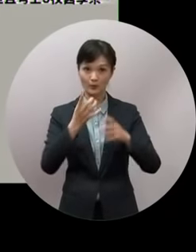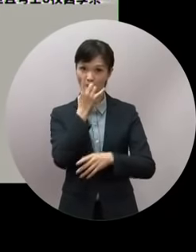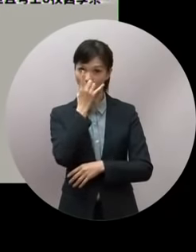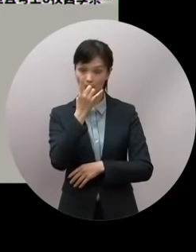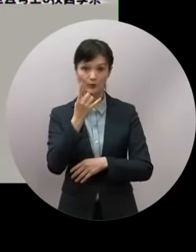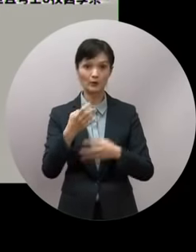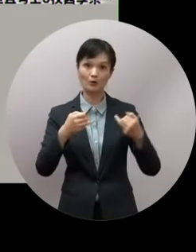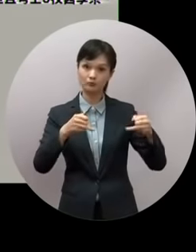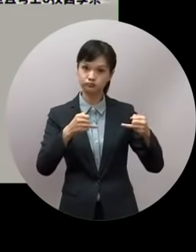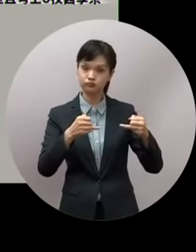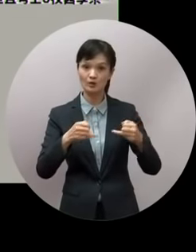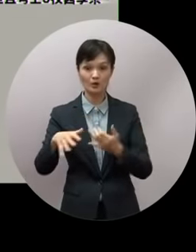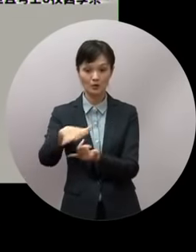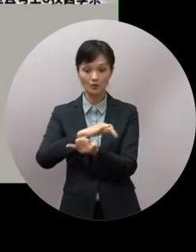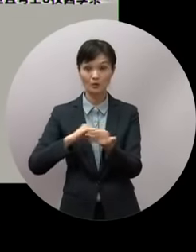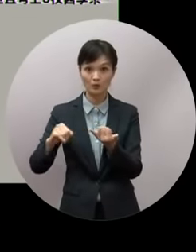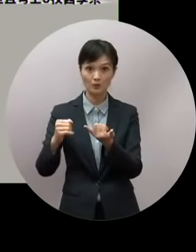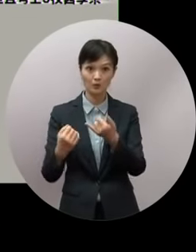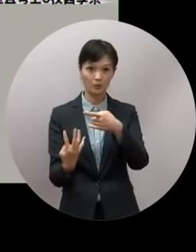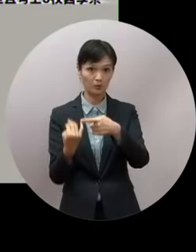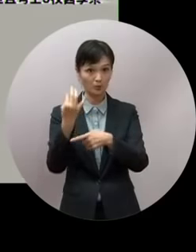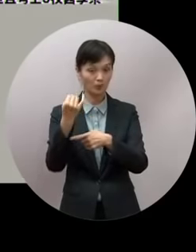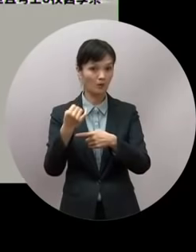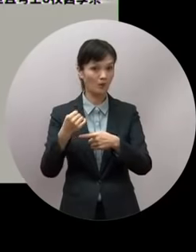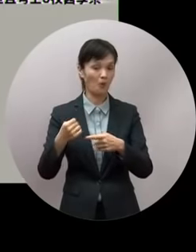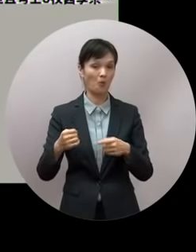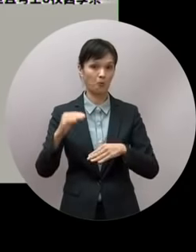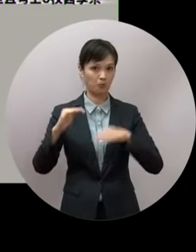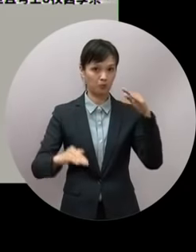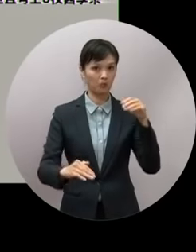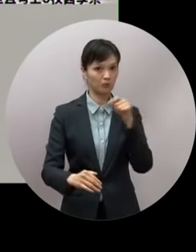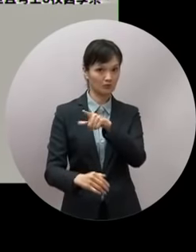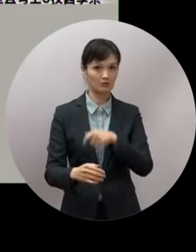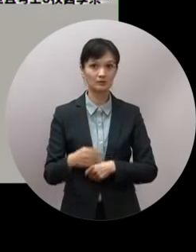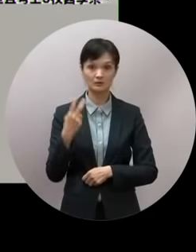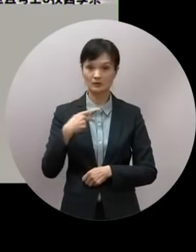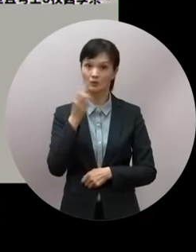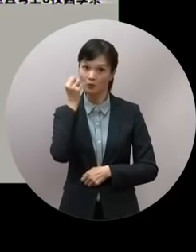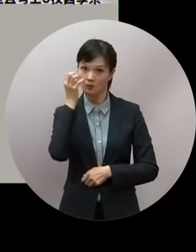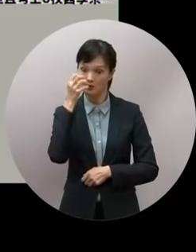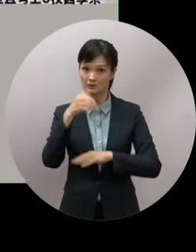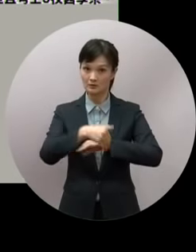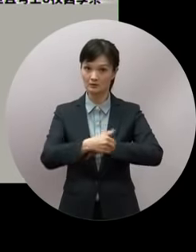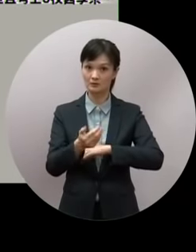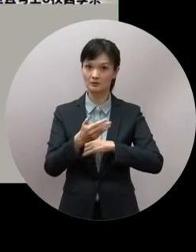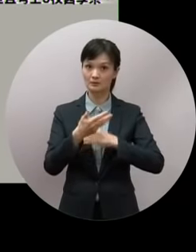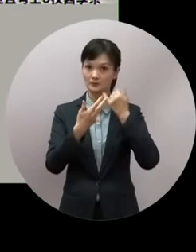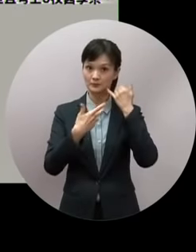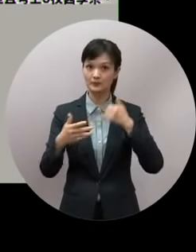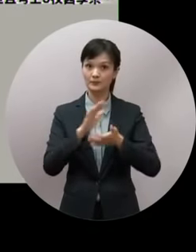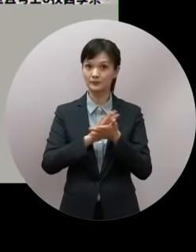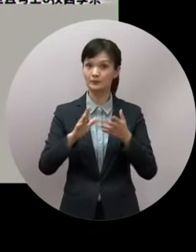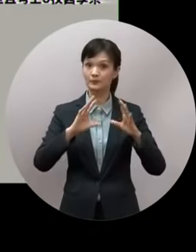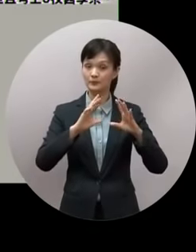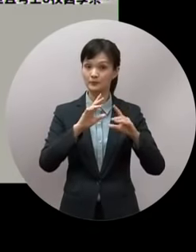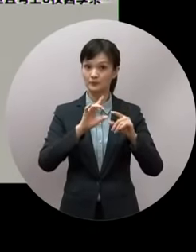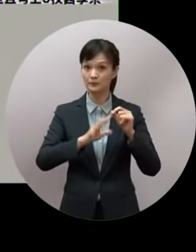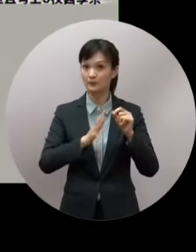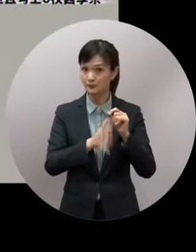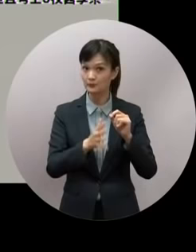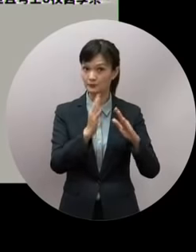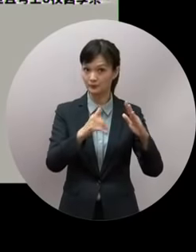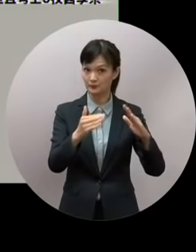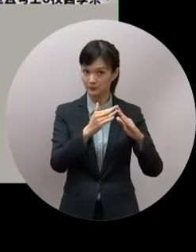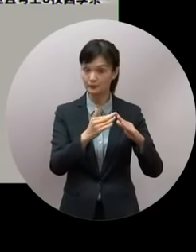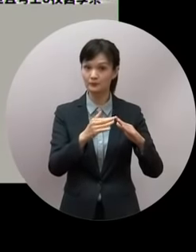高于全国的平均成绩。花莲县的海兴中学，它是原住民的重点学校，而这个学校第